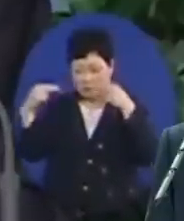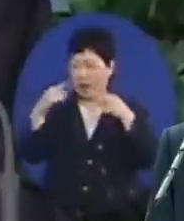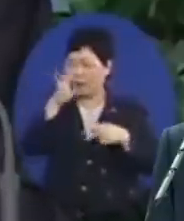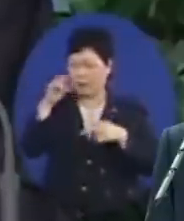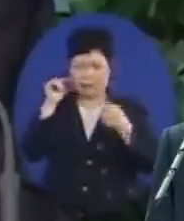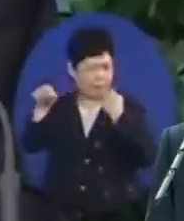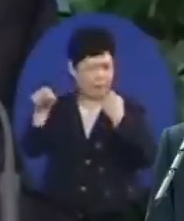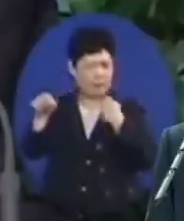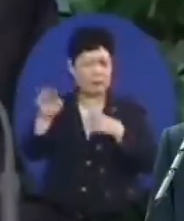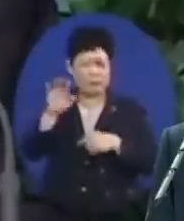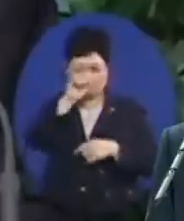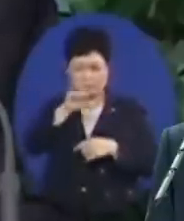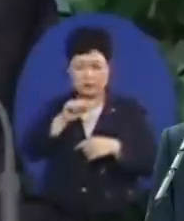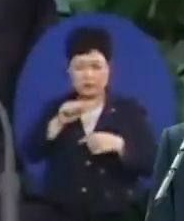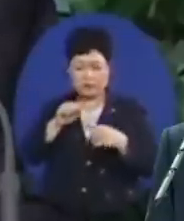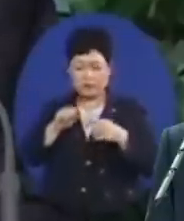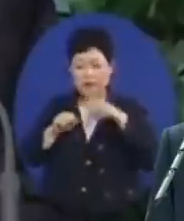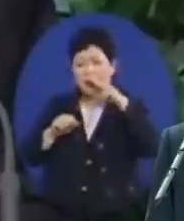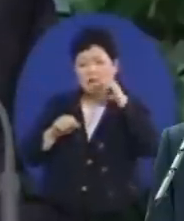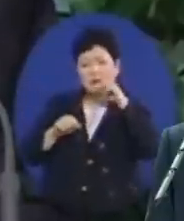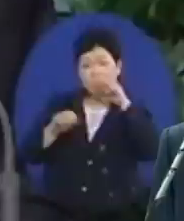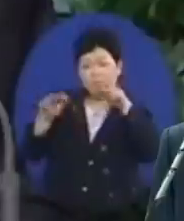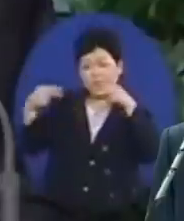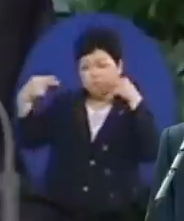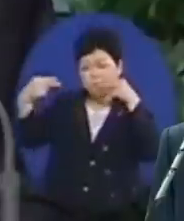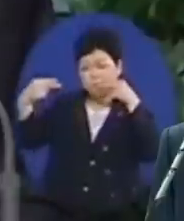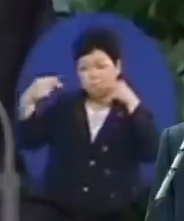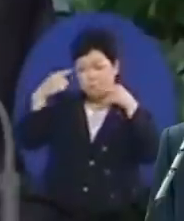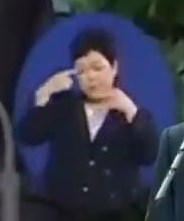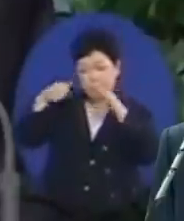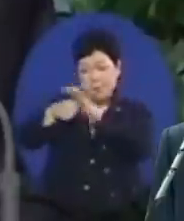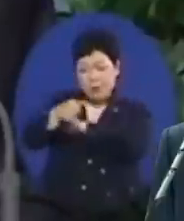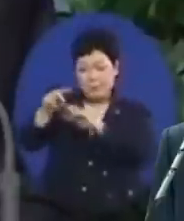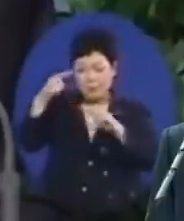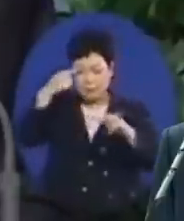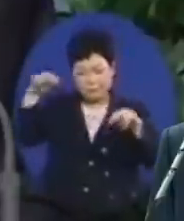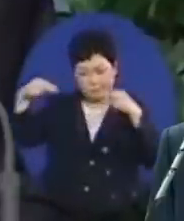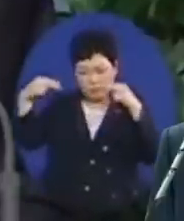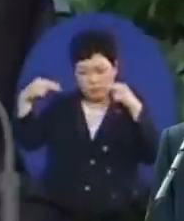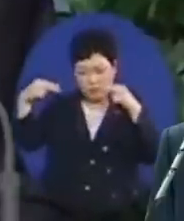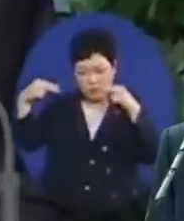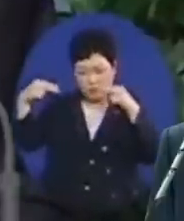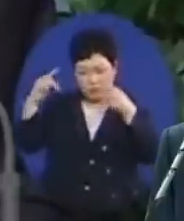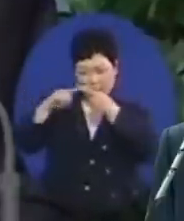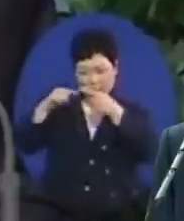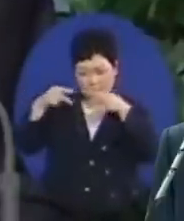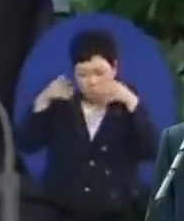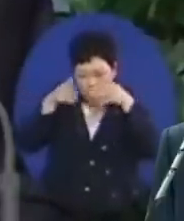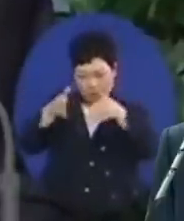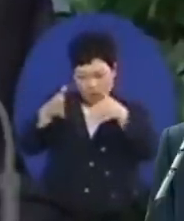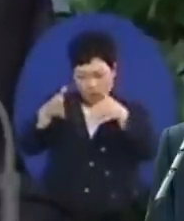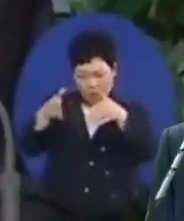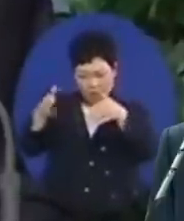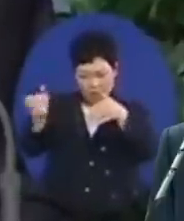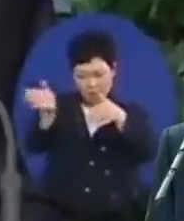되는데 다람쥐가 방울뱀하고 눈을 맞추고 나면은 눈을 못 떼요. 잡혀가지고